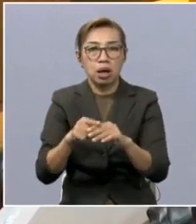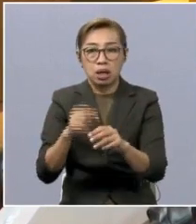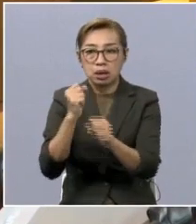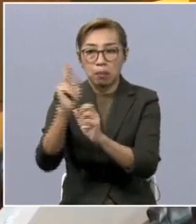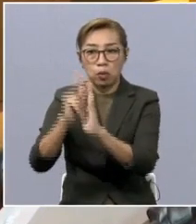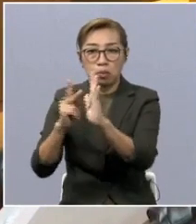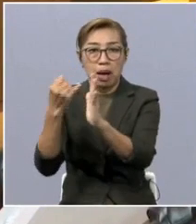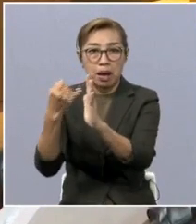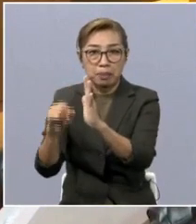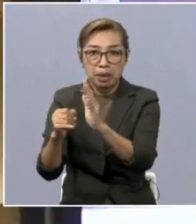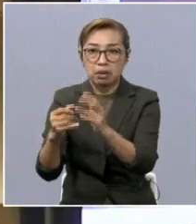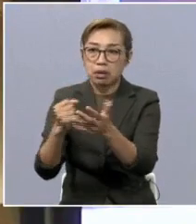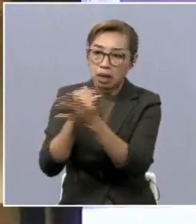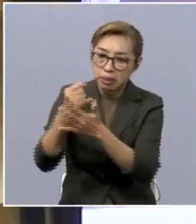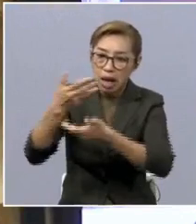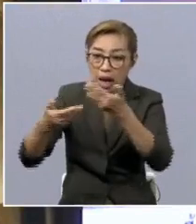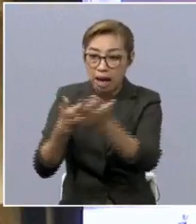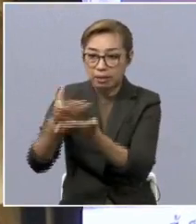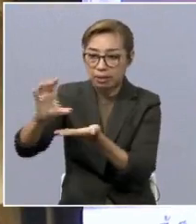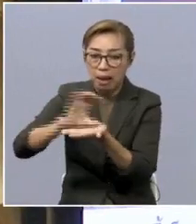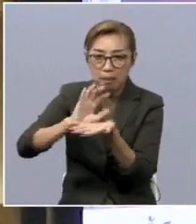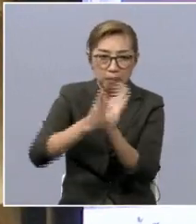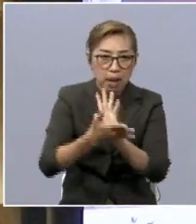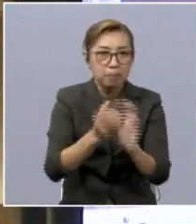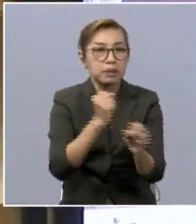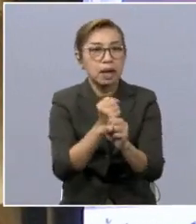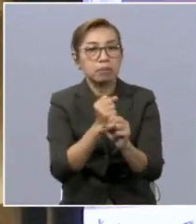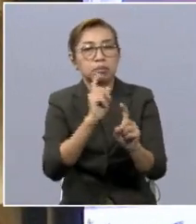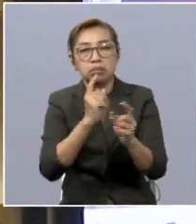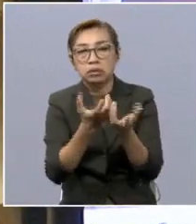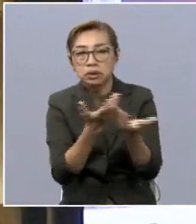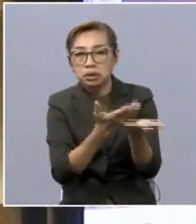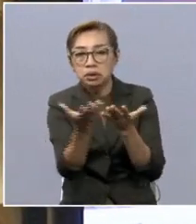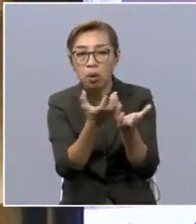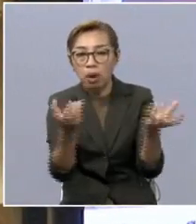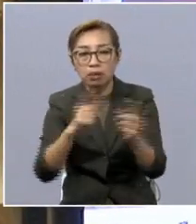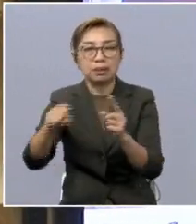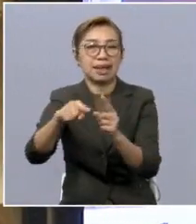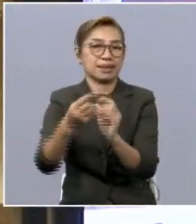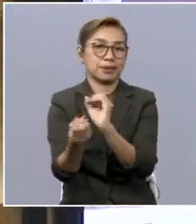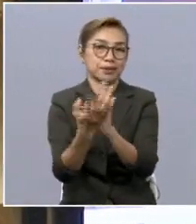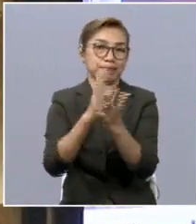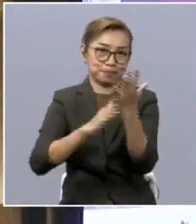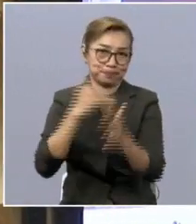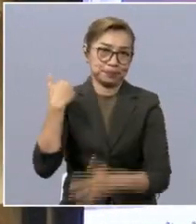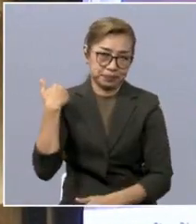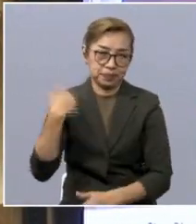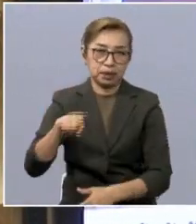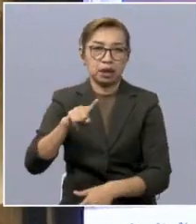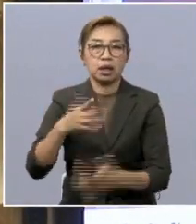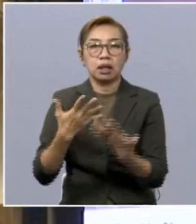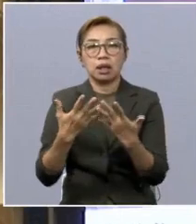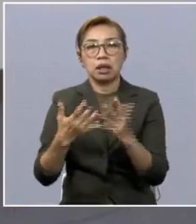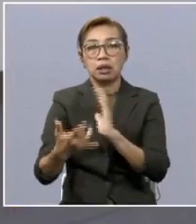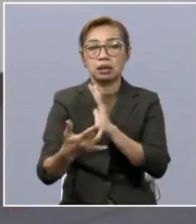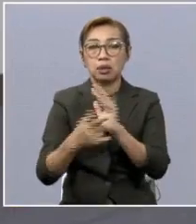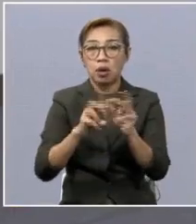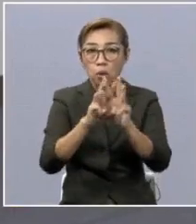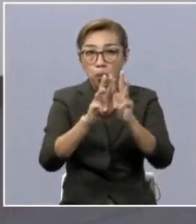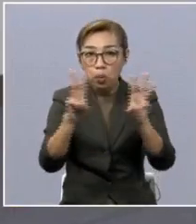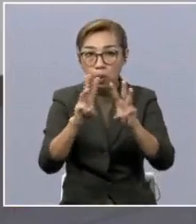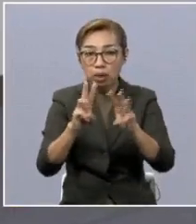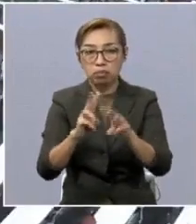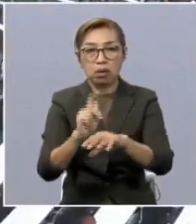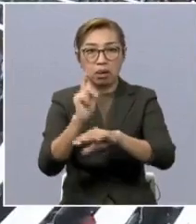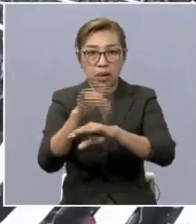กระทบความมั่นคงของประเทศความสงบสุขเรียบร้อยล้มเหลวในการป้องกันและแก้ไขปัญหาอาชญากรรมทางเทคโนโลยีสร้าง